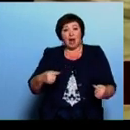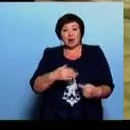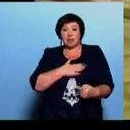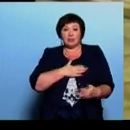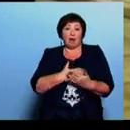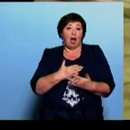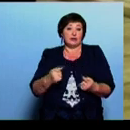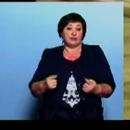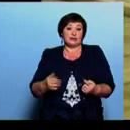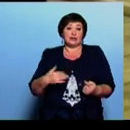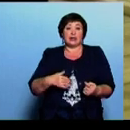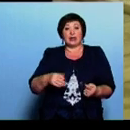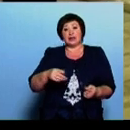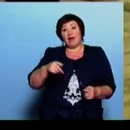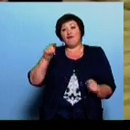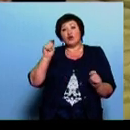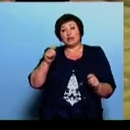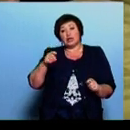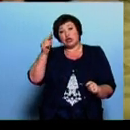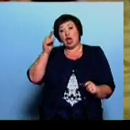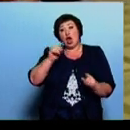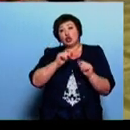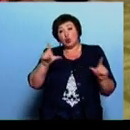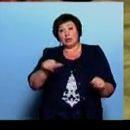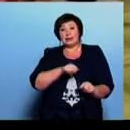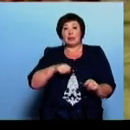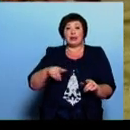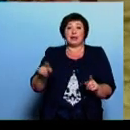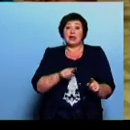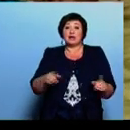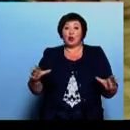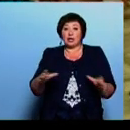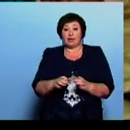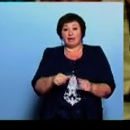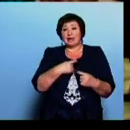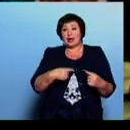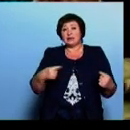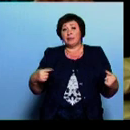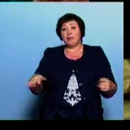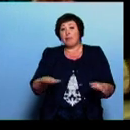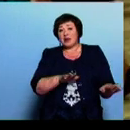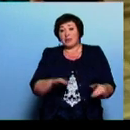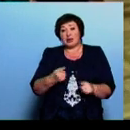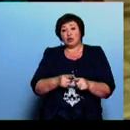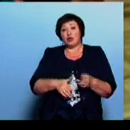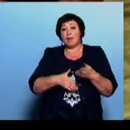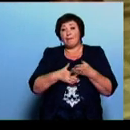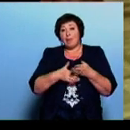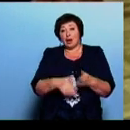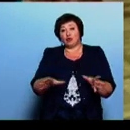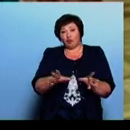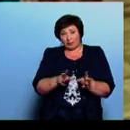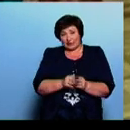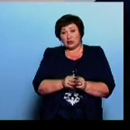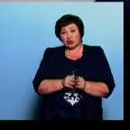Это воскресные школы, это самодеятельные коллективы, это самые разные мероприятия, которые мы помогаем и вместе с нашими